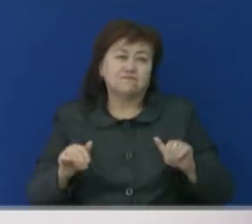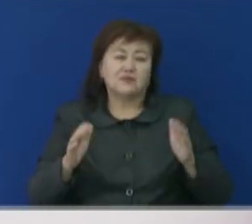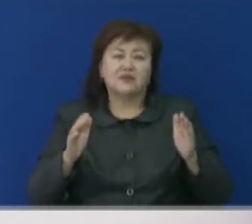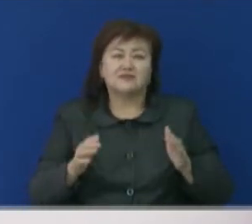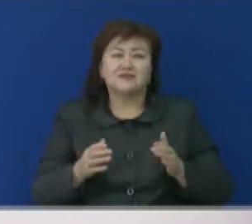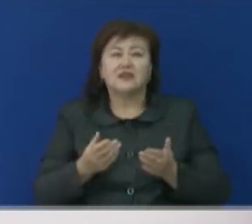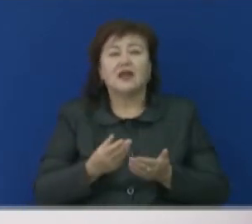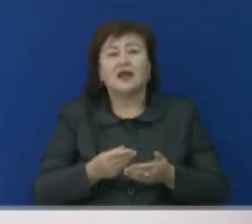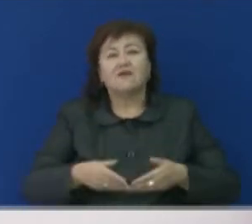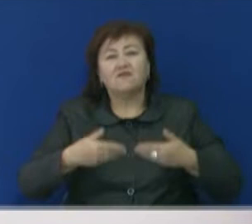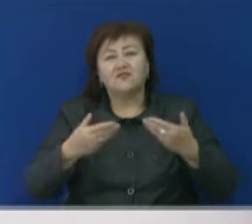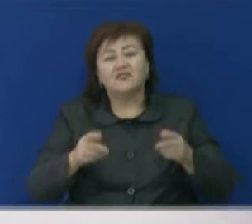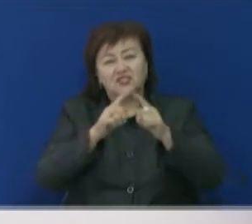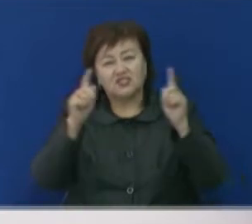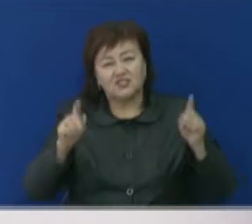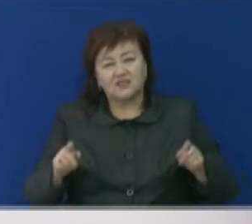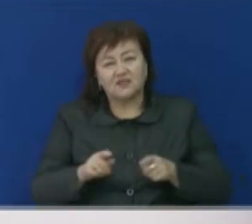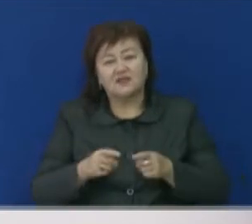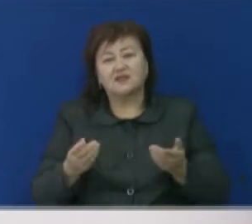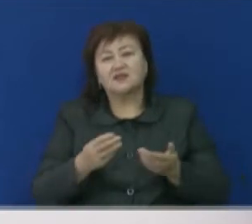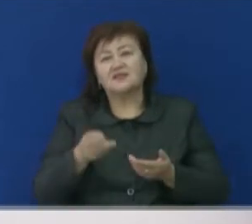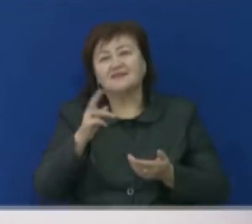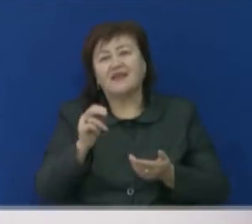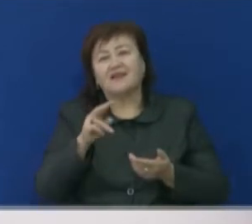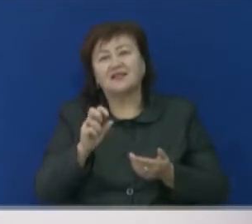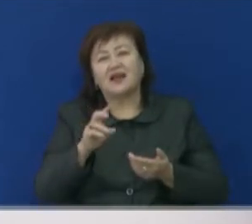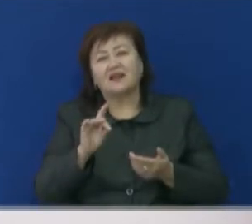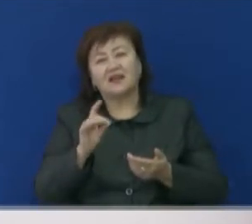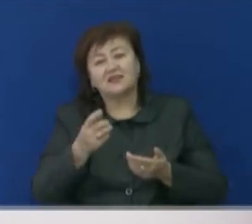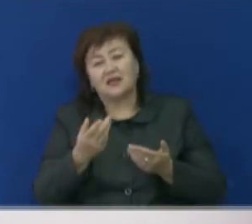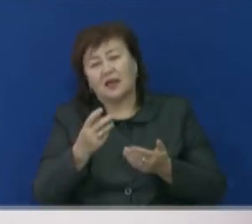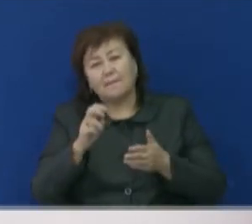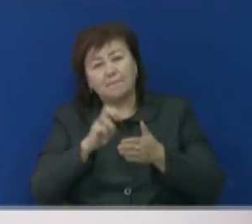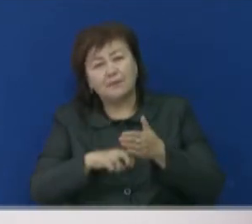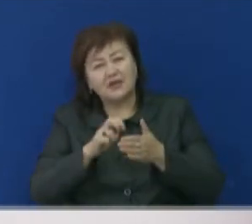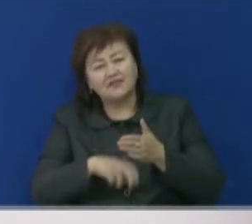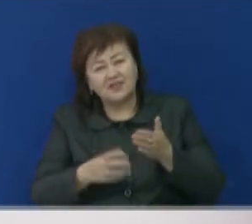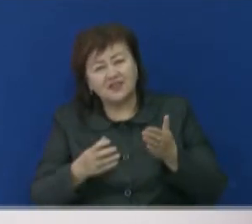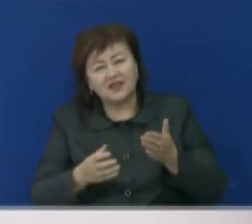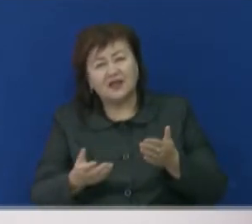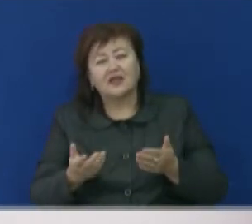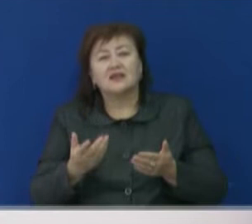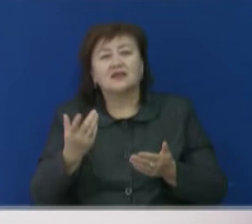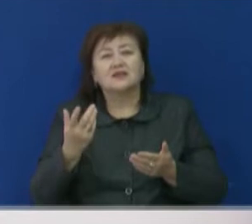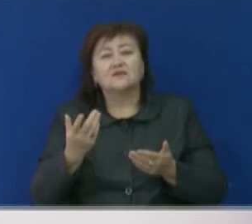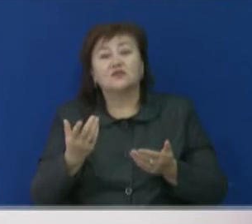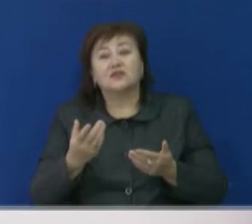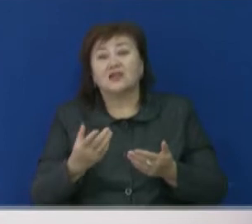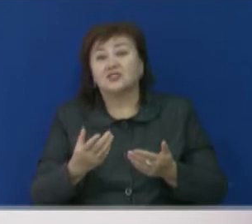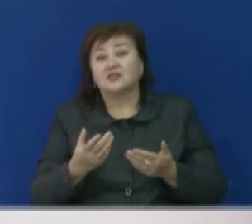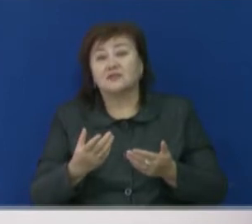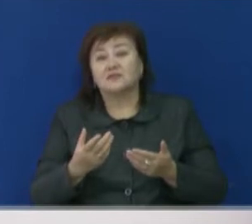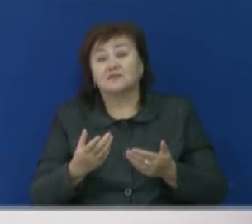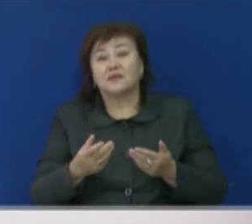сертификаттау, өнімдермен көрсетілетін қызметтерді декларациялау және метрология өлшем құралдарын салыстырып тексеру және калибрлеу қызметтері